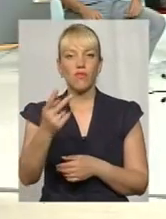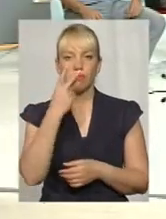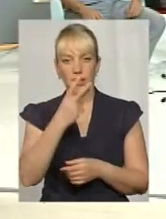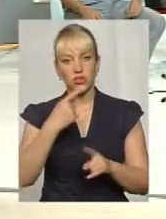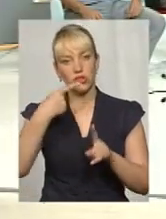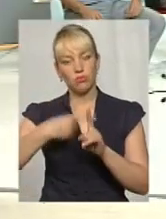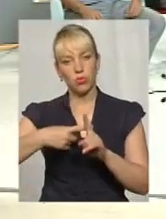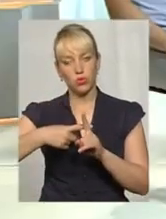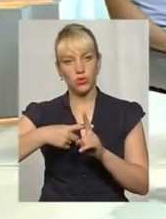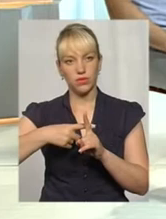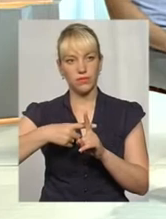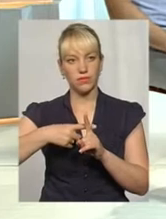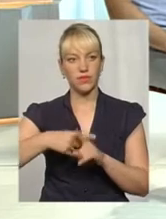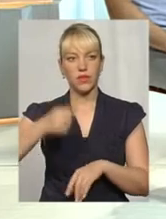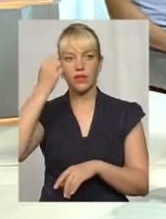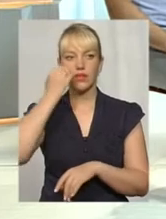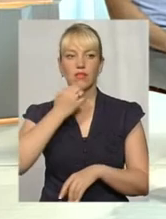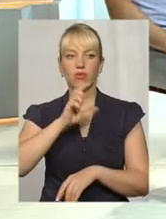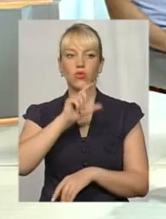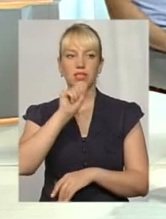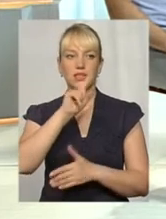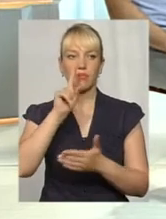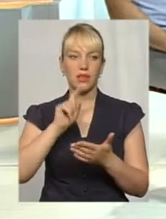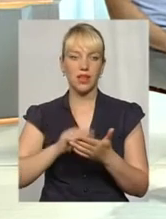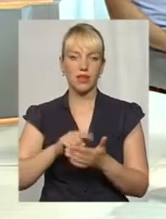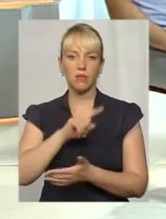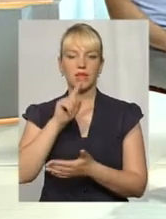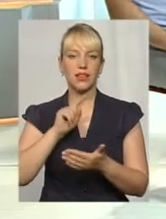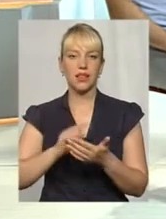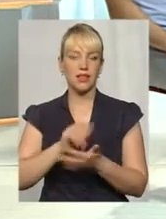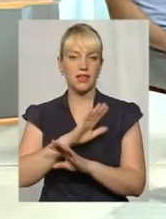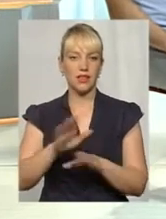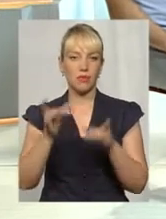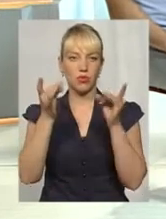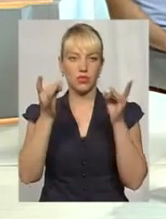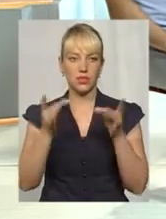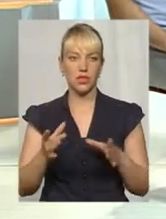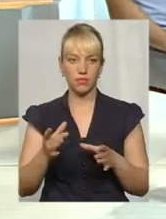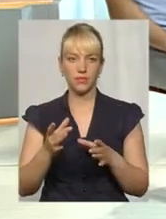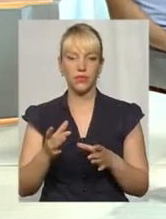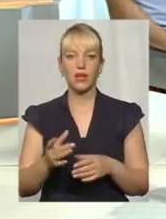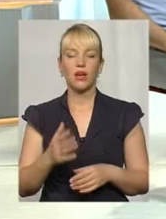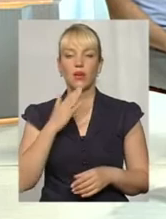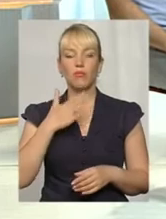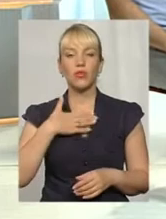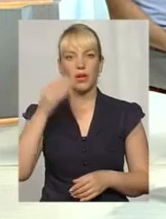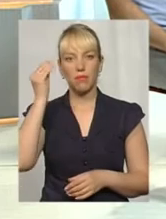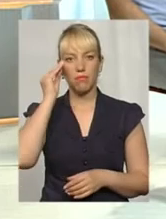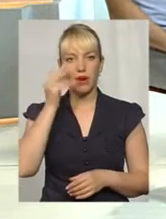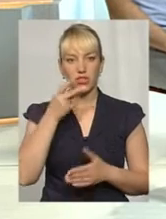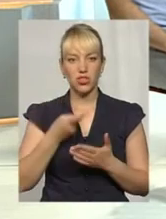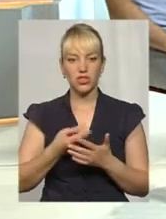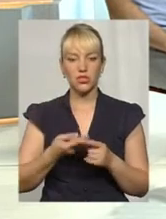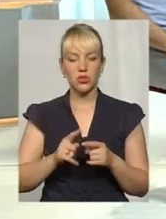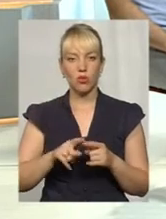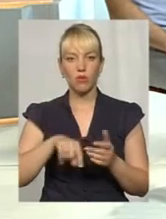плюс? Дякую за питання. Питання досить непросте. Моє бачення цього